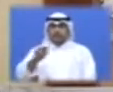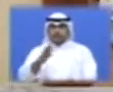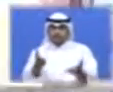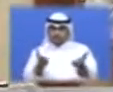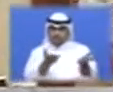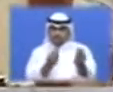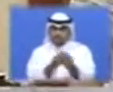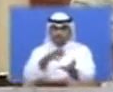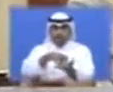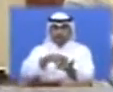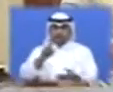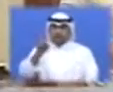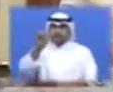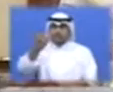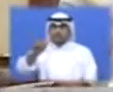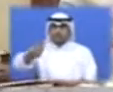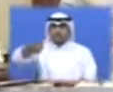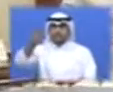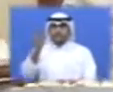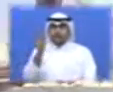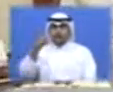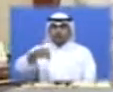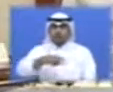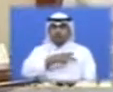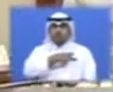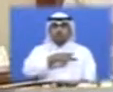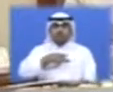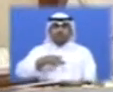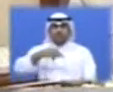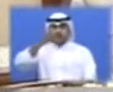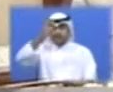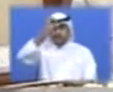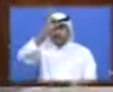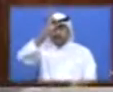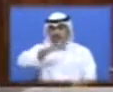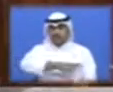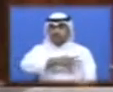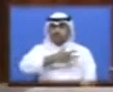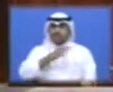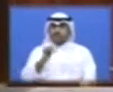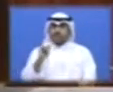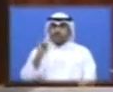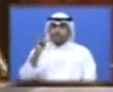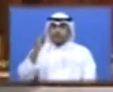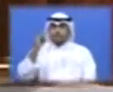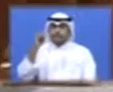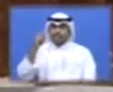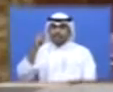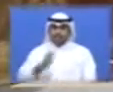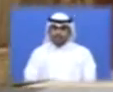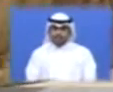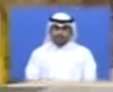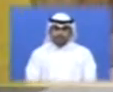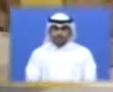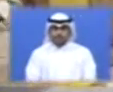واستقبل سمو ولي العهد حفظه الله بقصر بيان صباح اليوم معالي نائب رئيس مجلس الوزراء ووزير الداخلية ووزير الأوقاف والشؤون الإسلامية